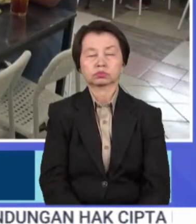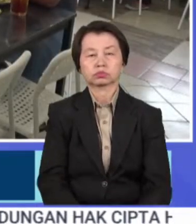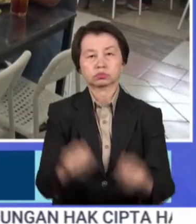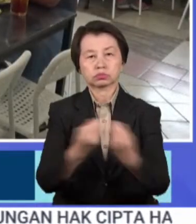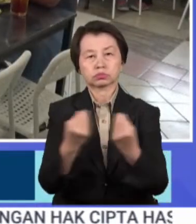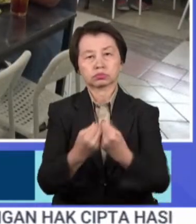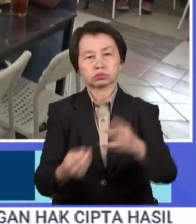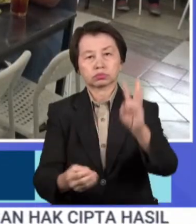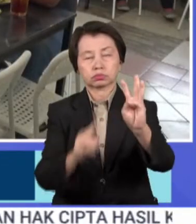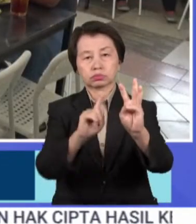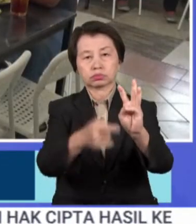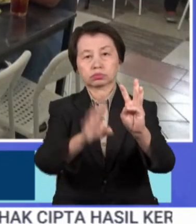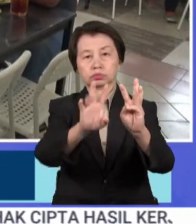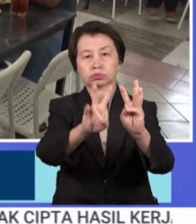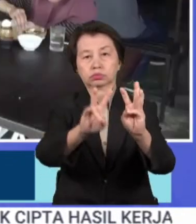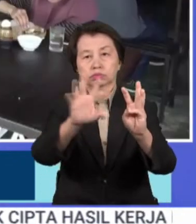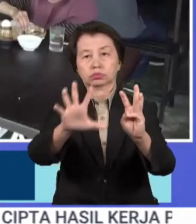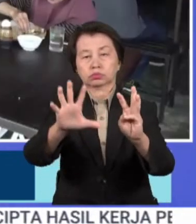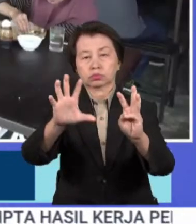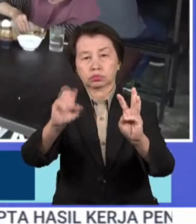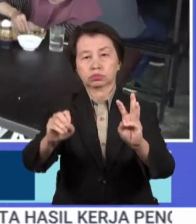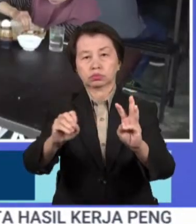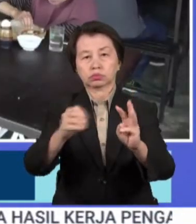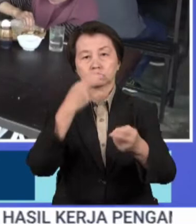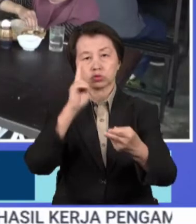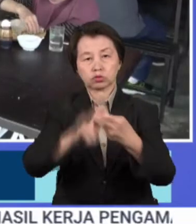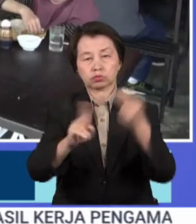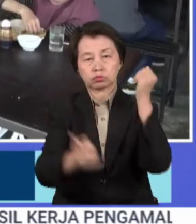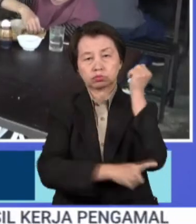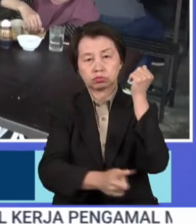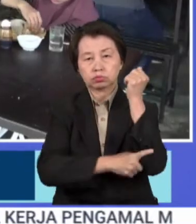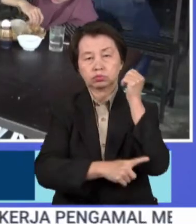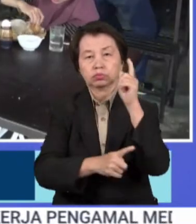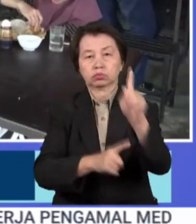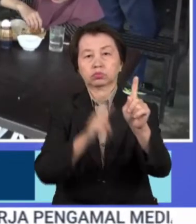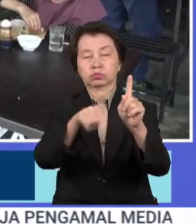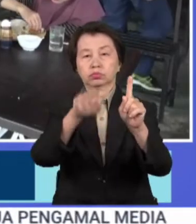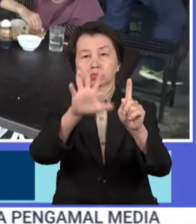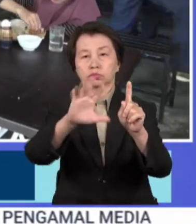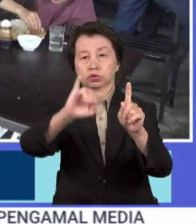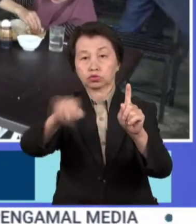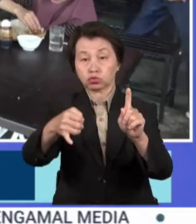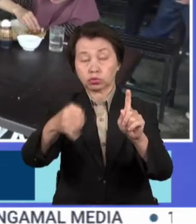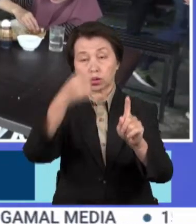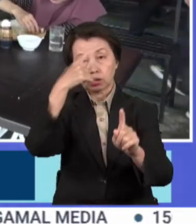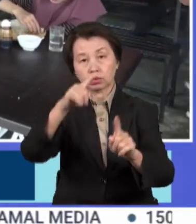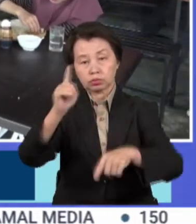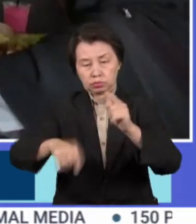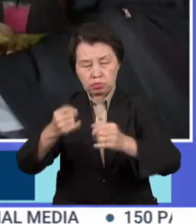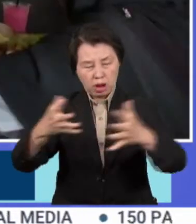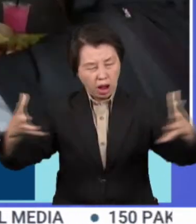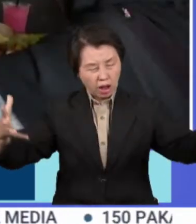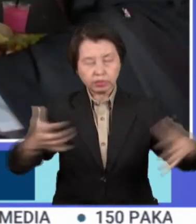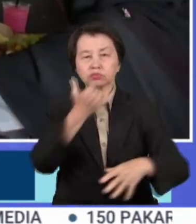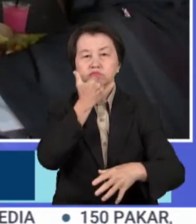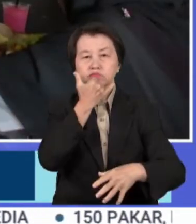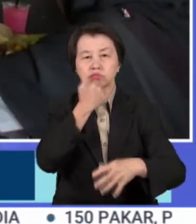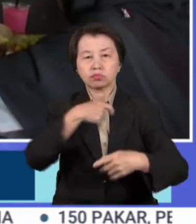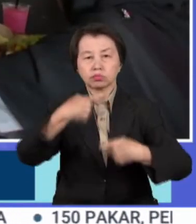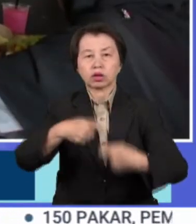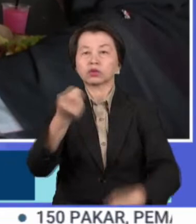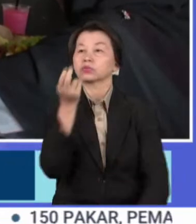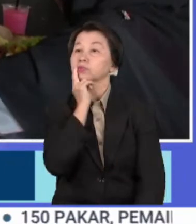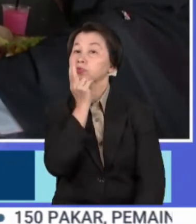Sejumlah 6,750 notis kompaun bernilai lebih 1.5 juta ringgit bagi pelbagai kesalahan berkaitan